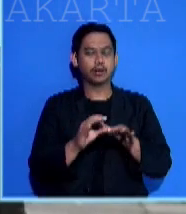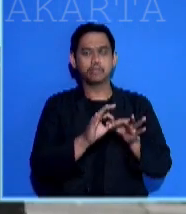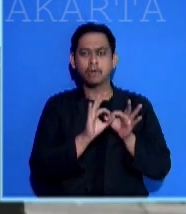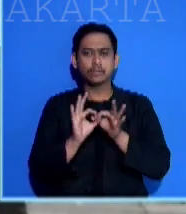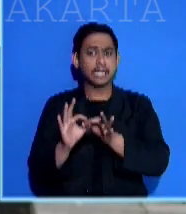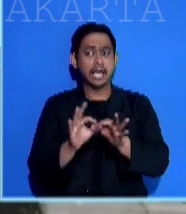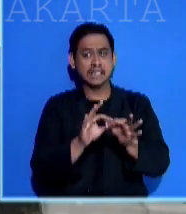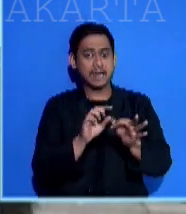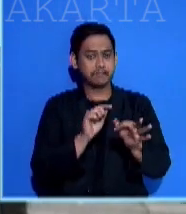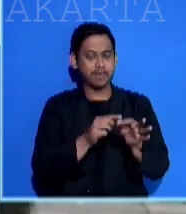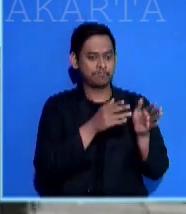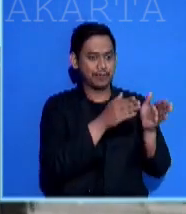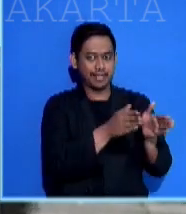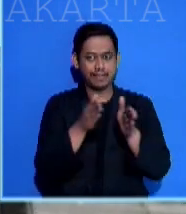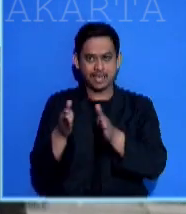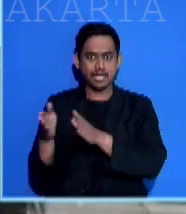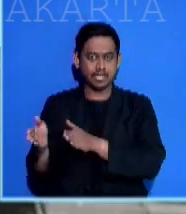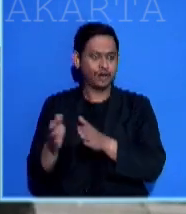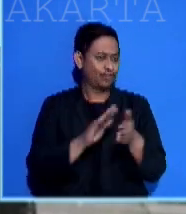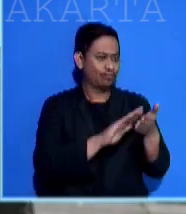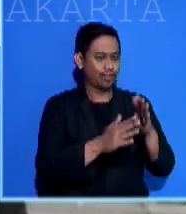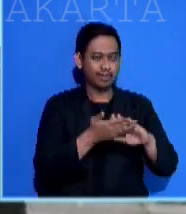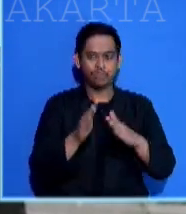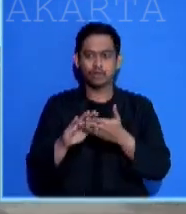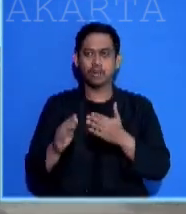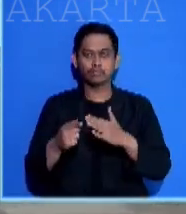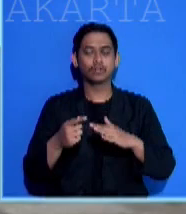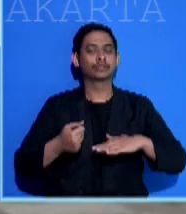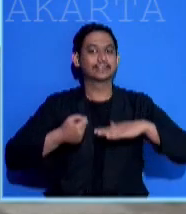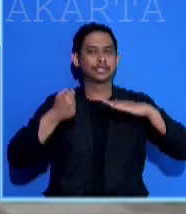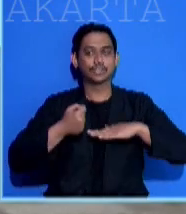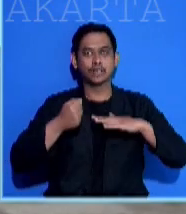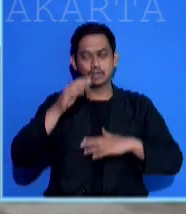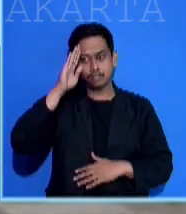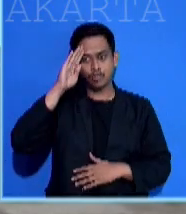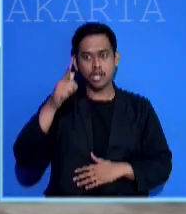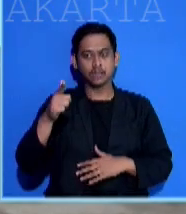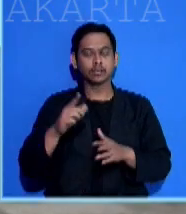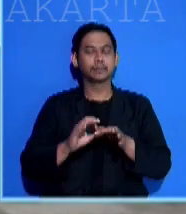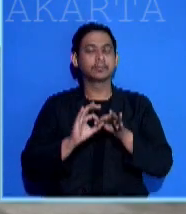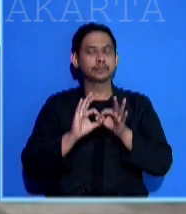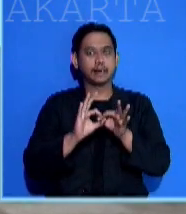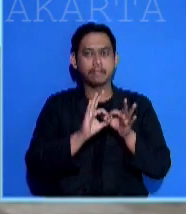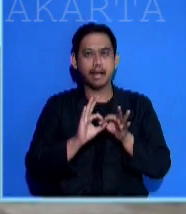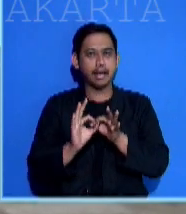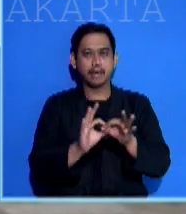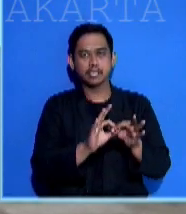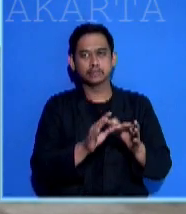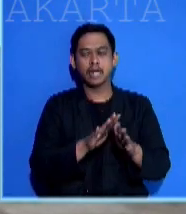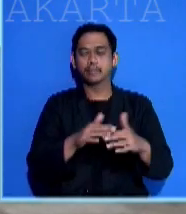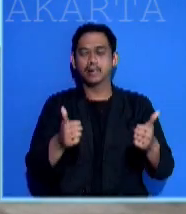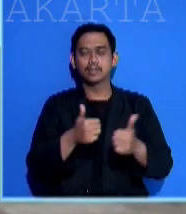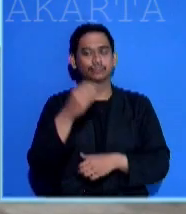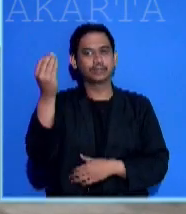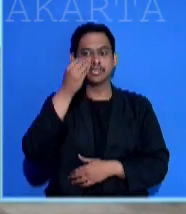beberapa pihak yakni komunitas bergodo dan Polda DIY kolaborasi ini terkait dengan pengamanan selama Taman Wisata Candi